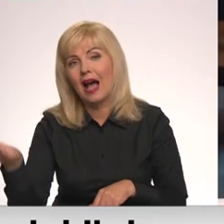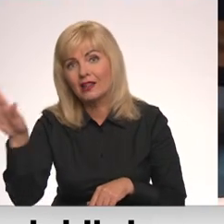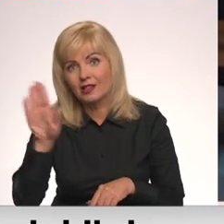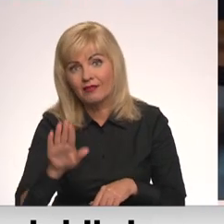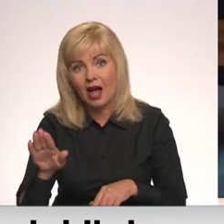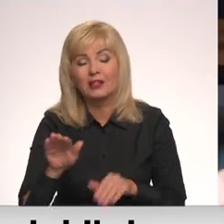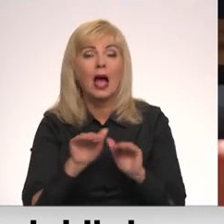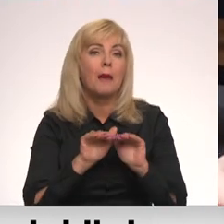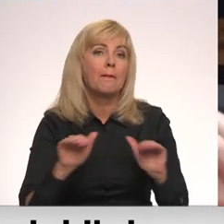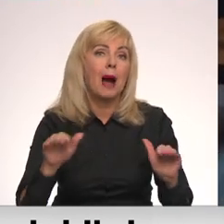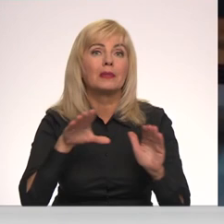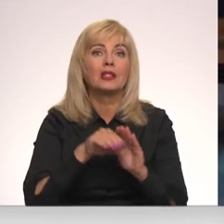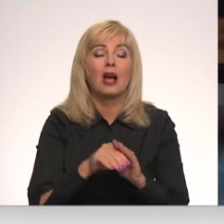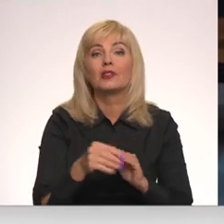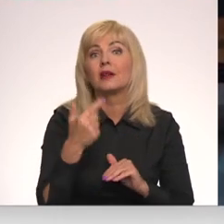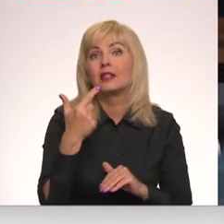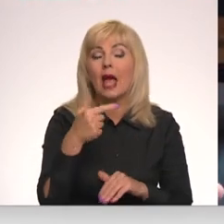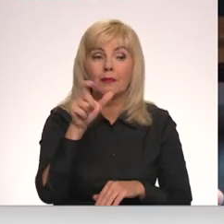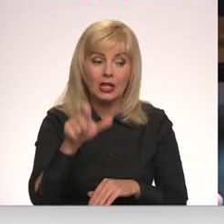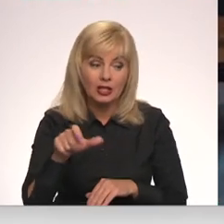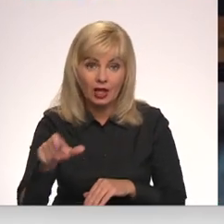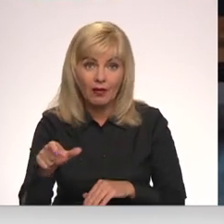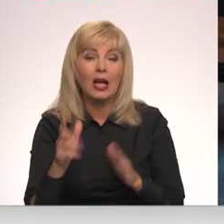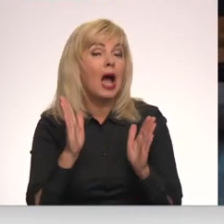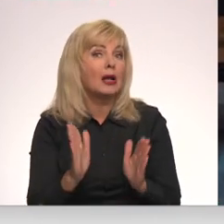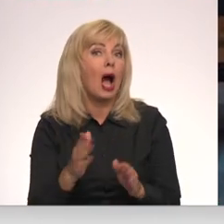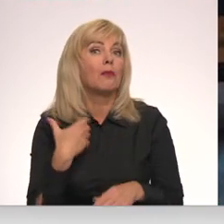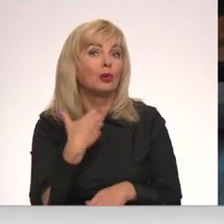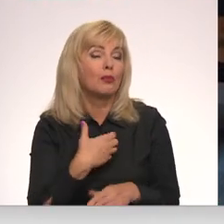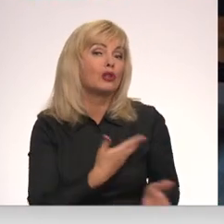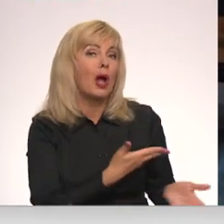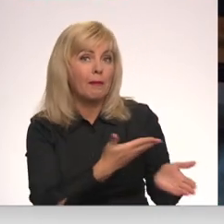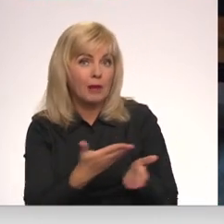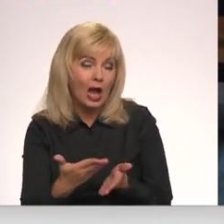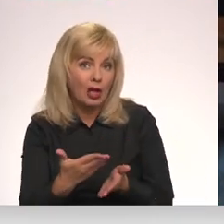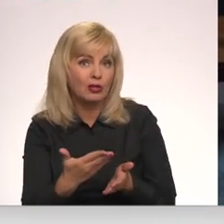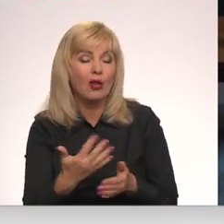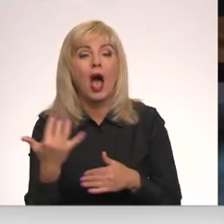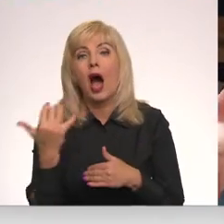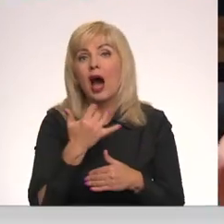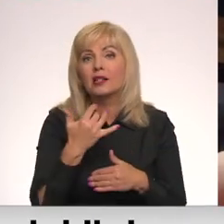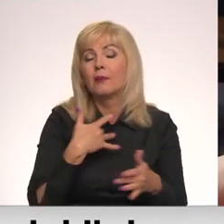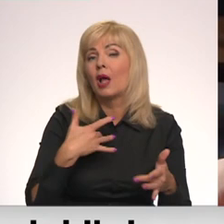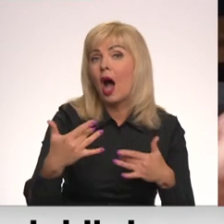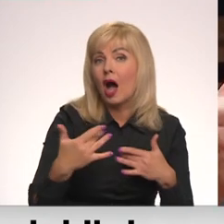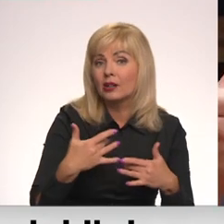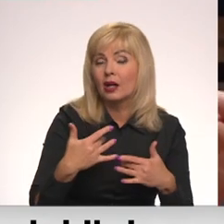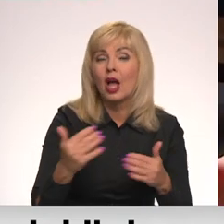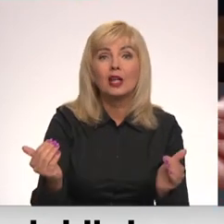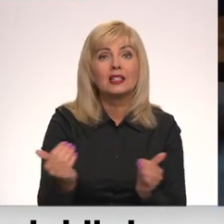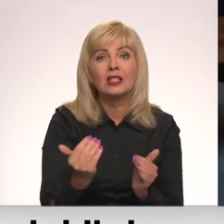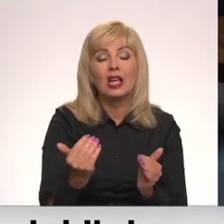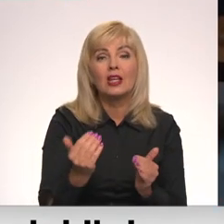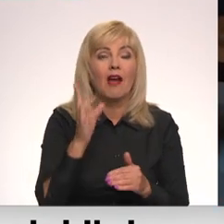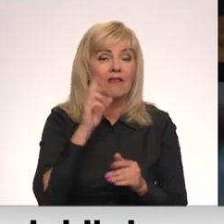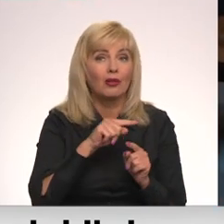Amata sastāvē mēs esam 7 cilvēki, bet, ja tas ir nepieciešams, mēs pieaicinām mūsu ārsta taktierus, kas ir gan no zīdaiņa vecuma līdz pat